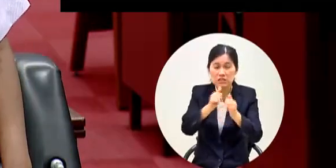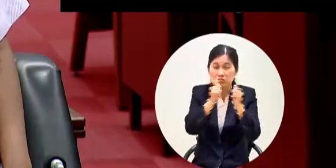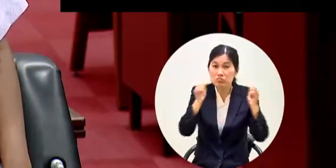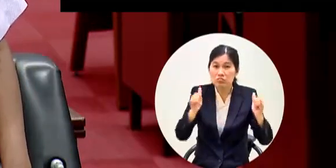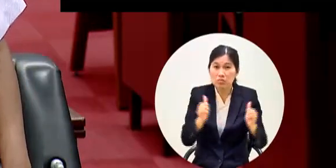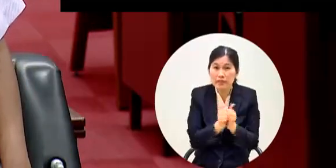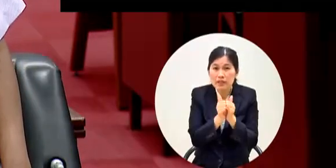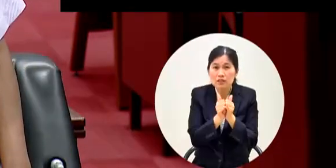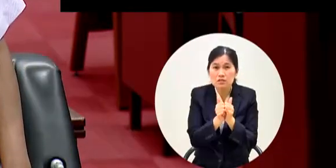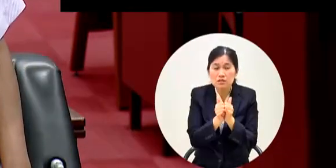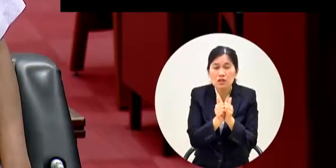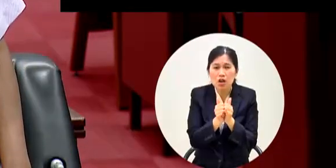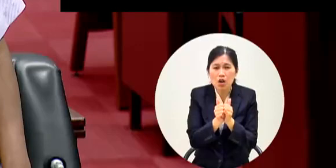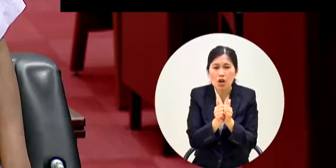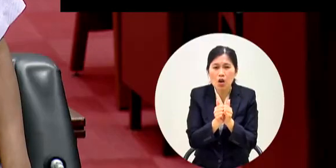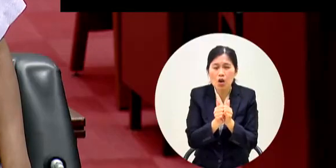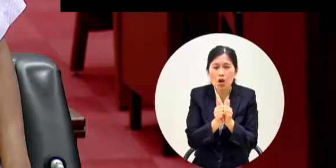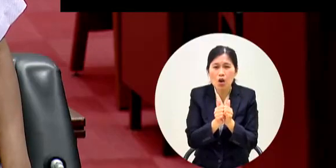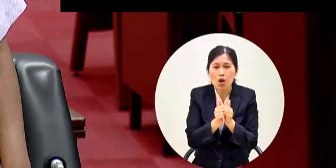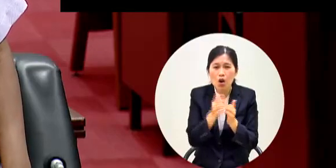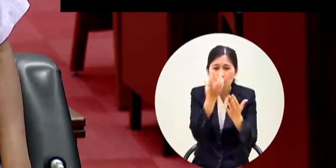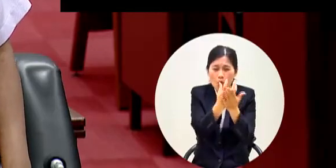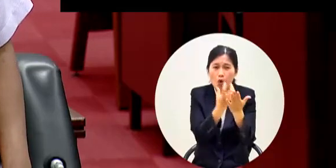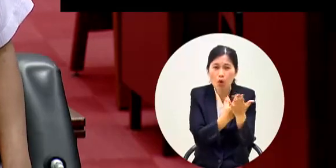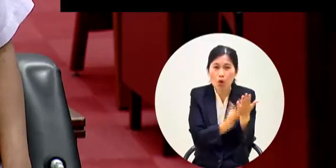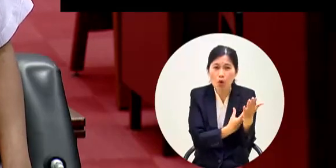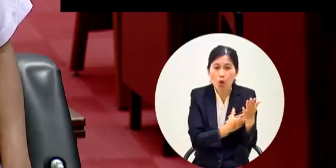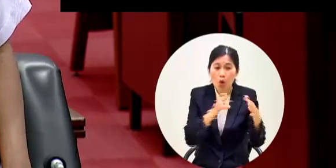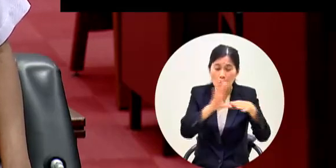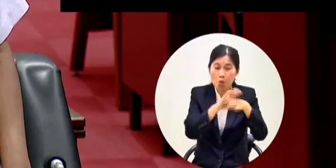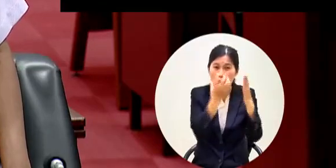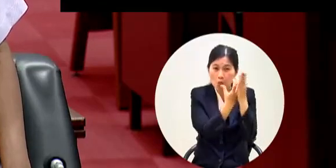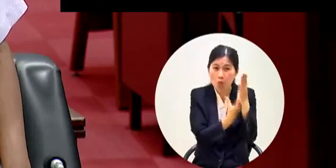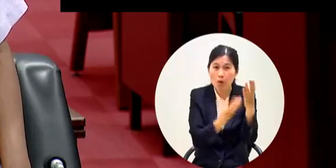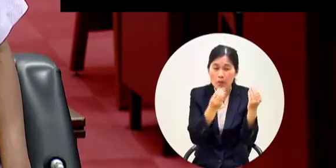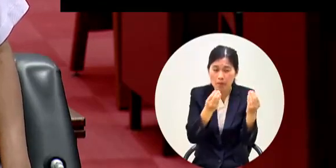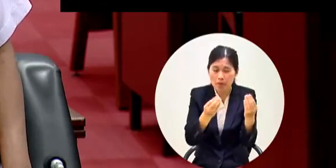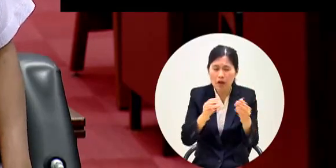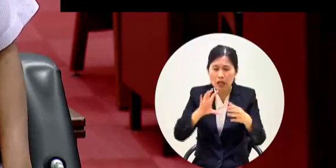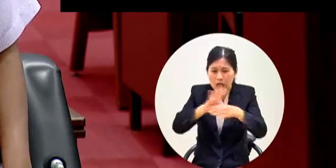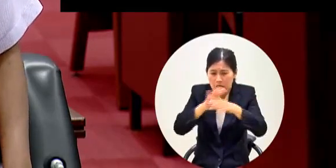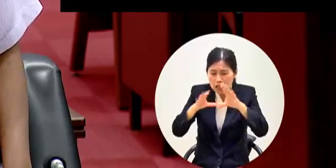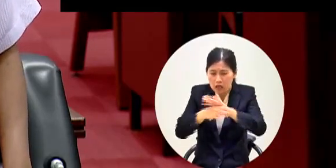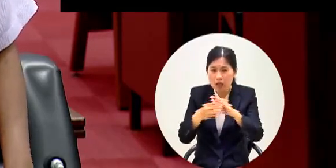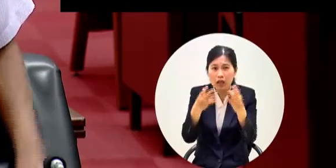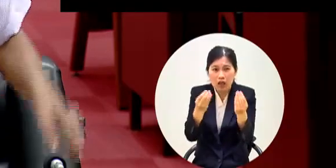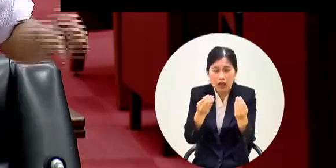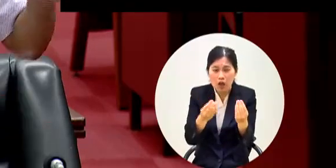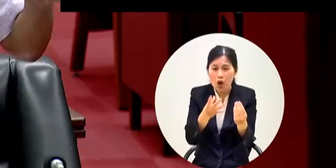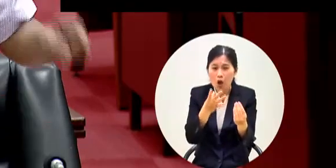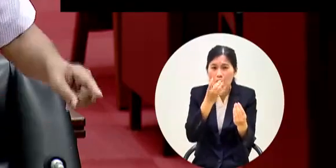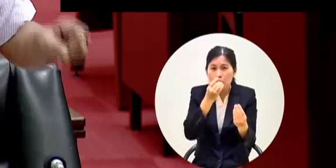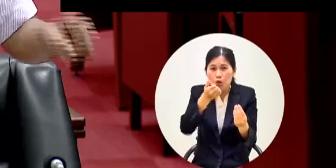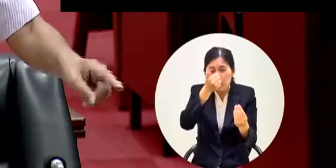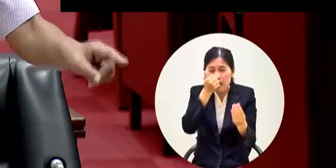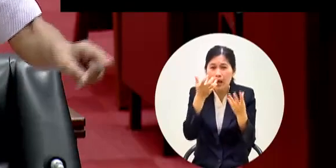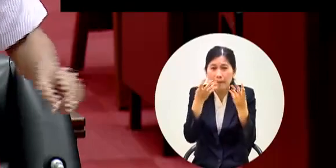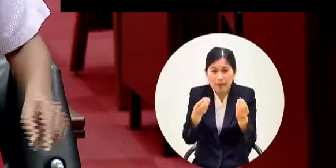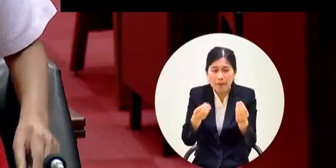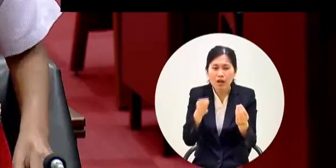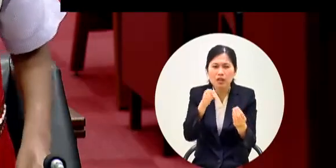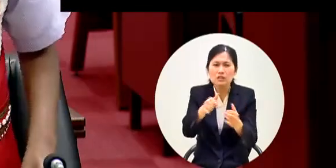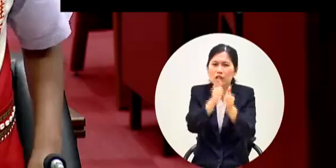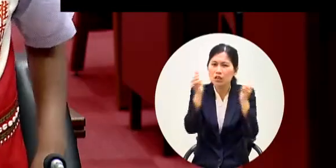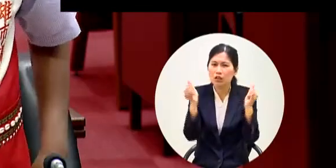这个我们都非常的认同，也希望教育局把我们的母语